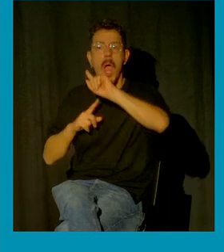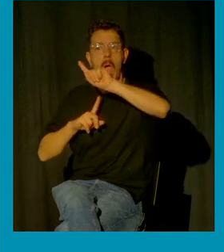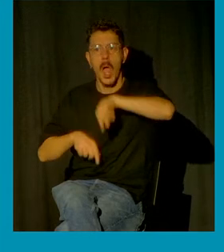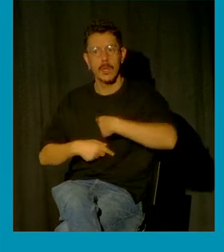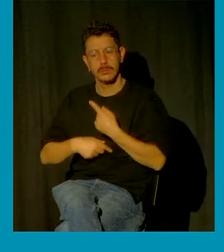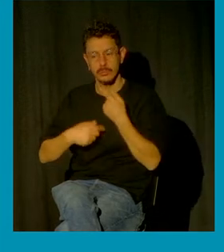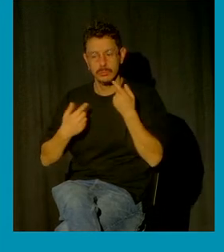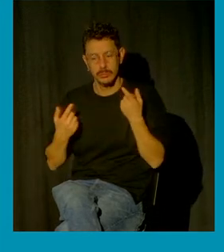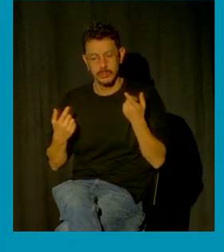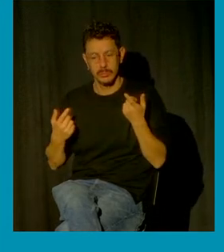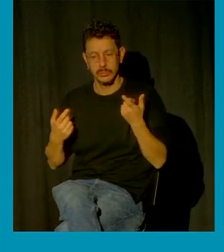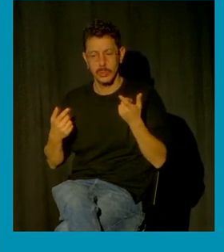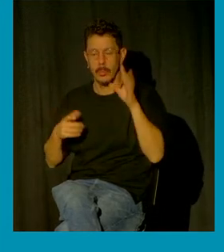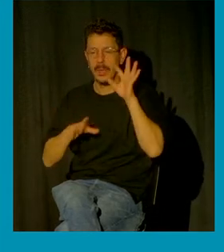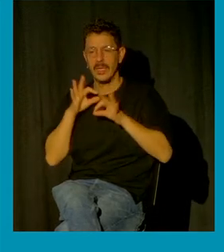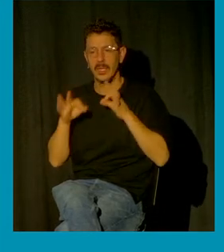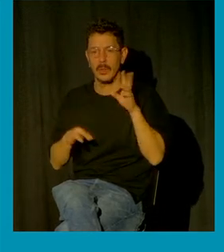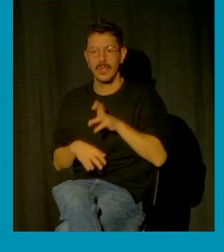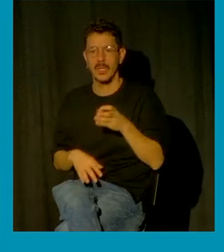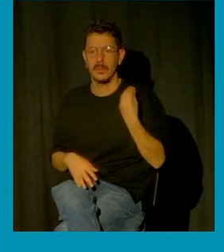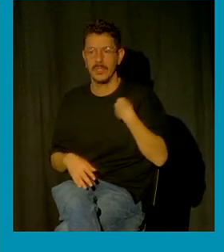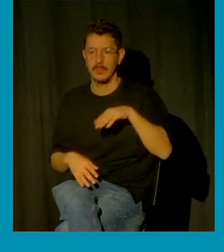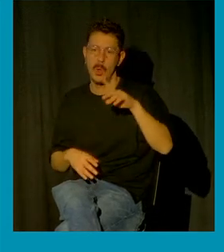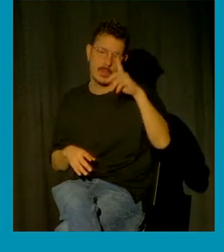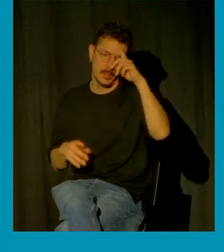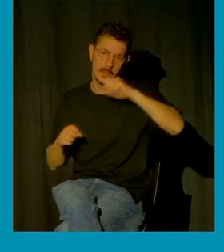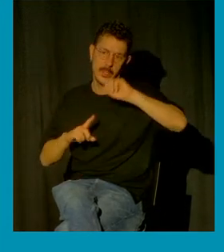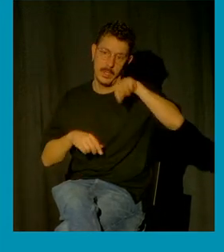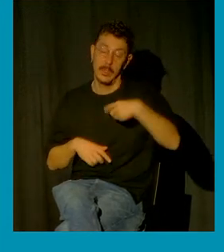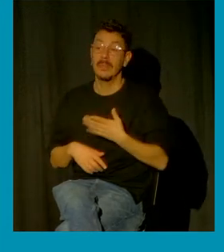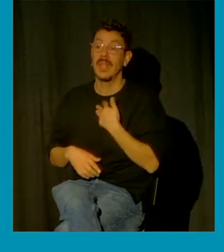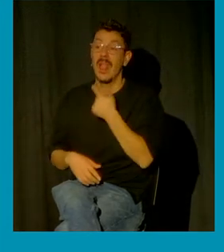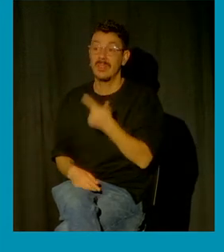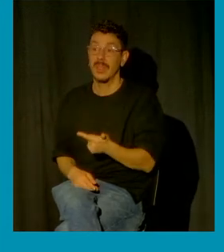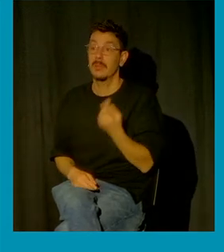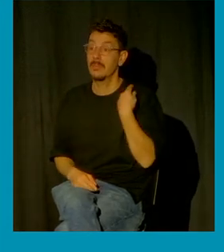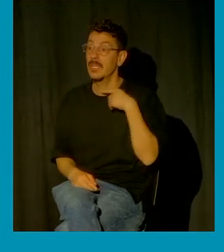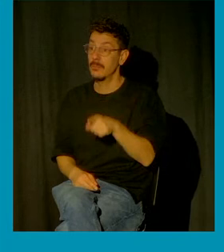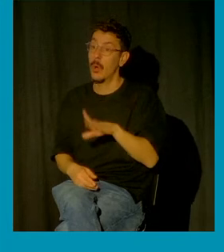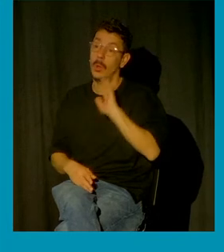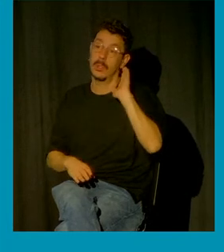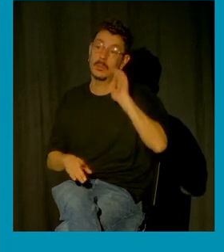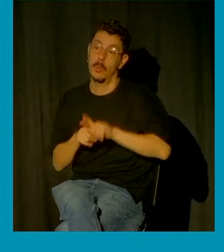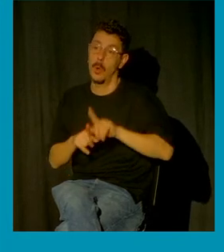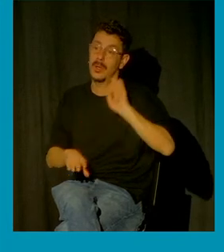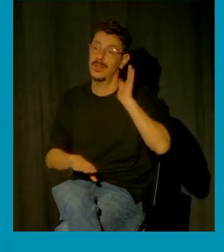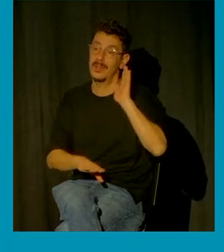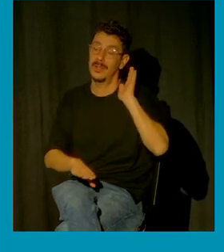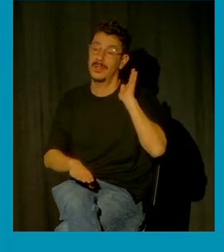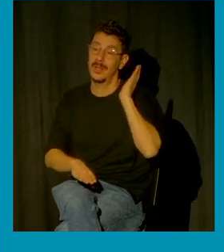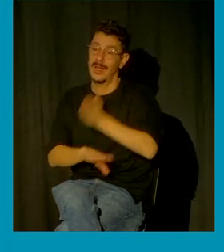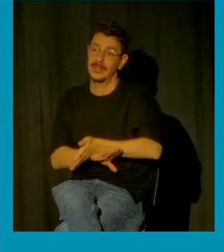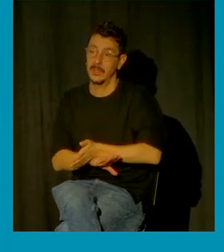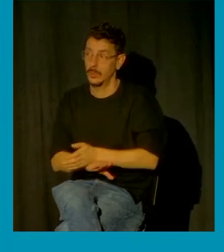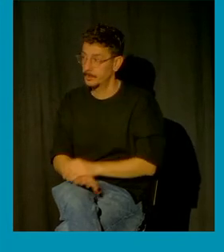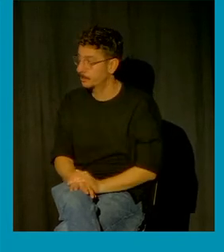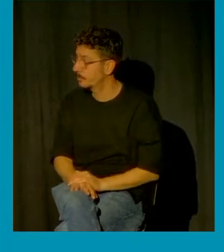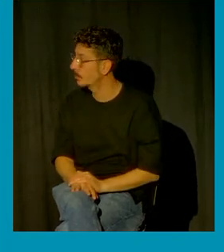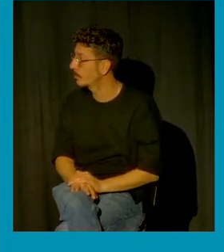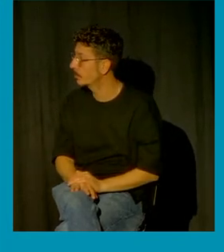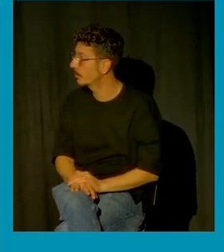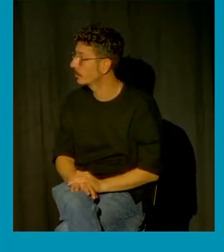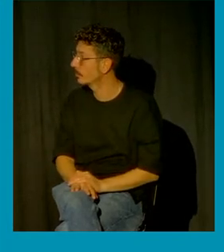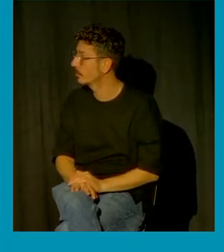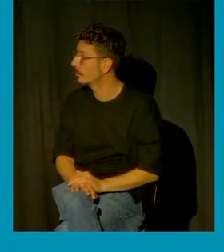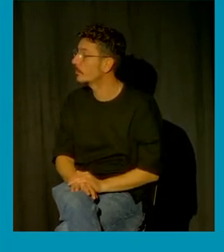ha explicat aquesta transgressió que comporta un càstig i veieu que avui en dia em sap molt de greu dir-ho però precisament qui està